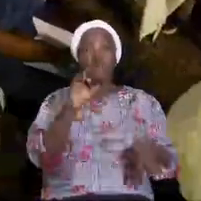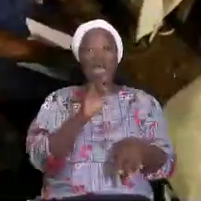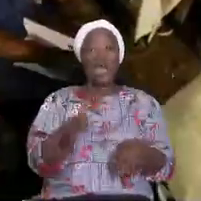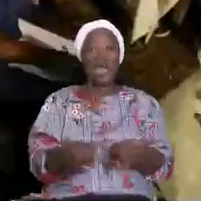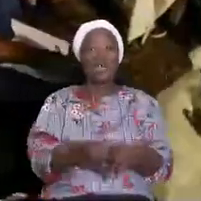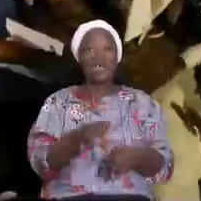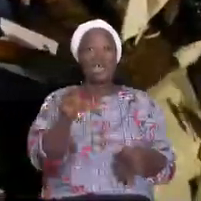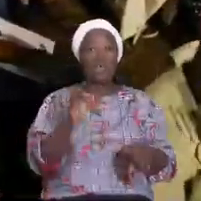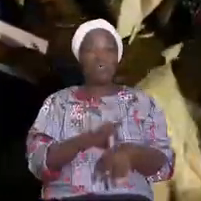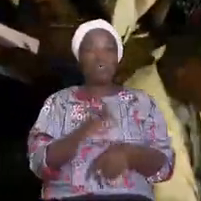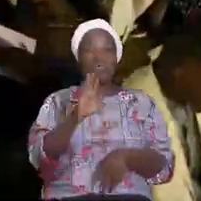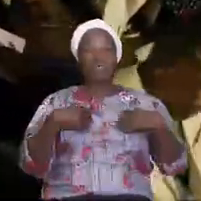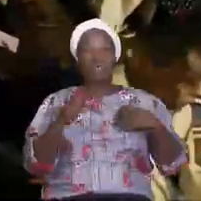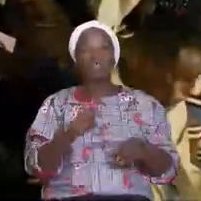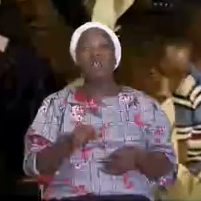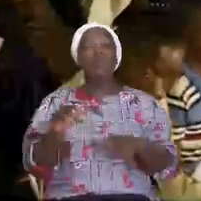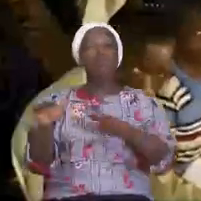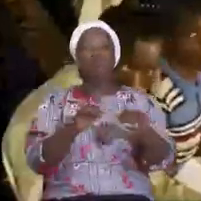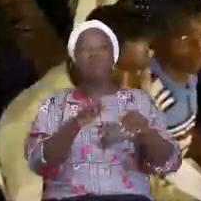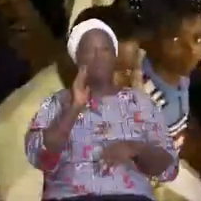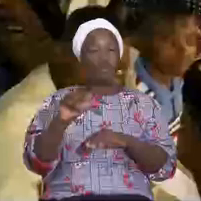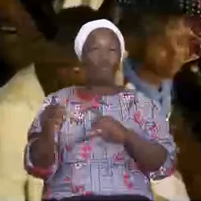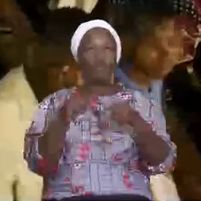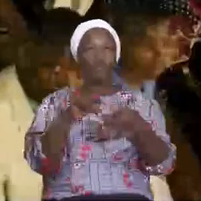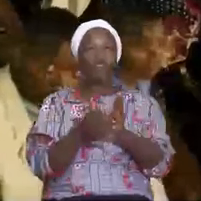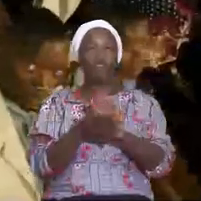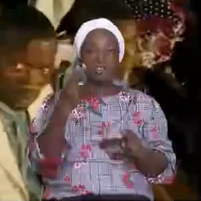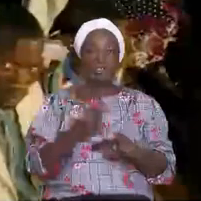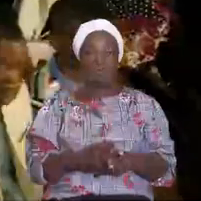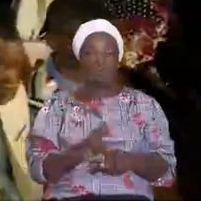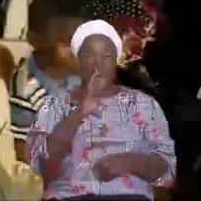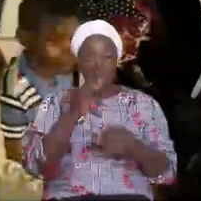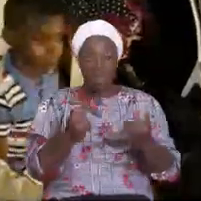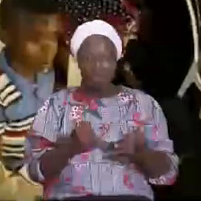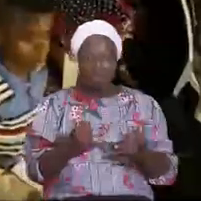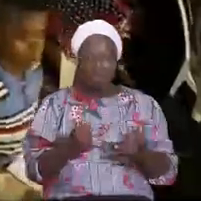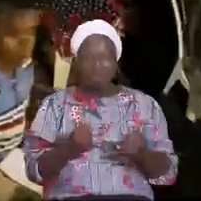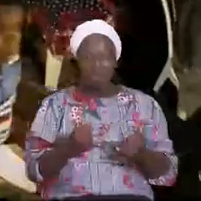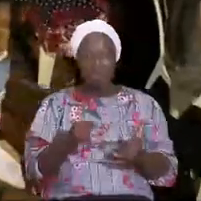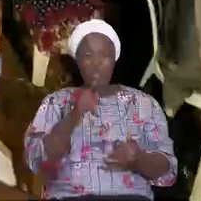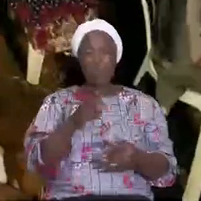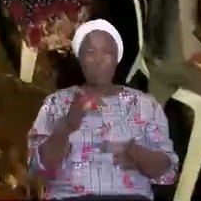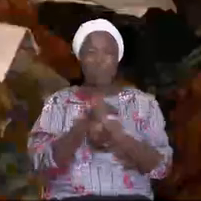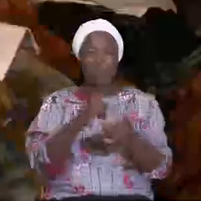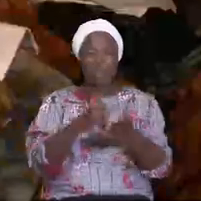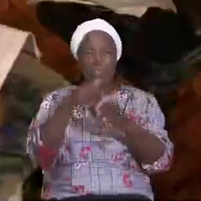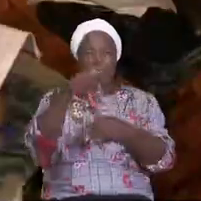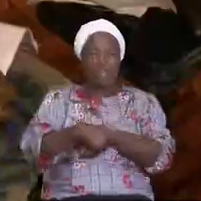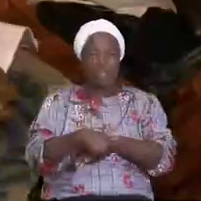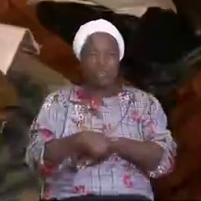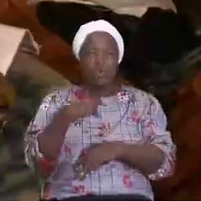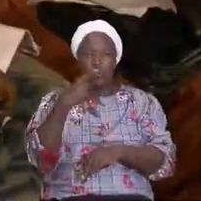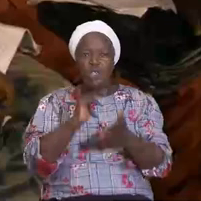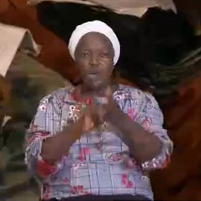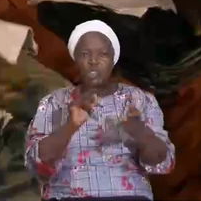conviction. Nous deux, nous sommes d'accord. Pour ton salut, pour ta guérison, l'accomplissement viendra.